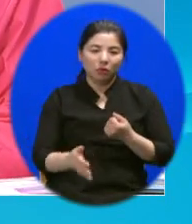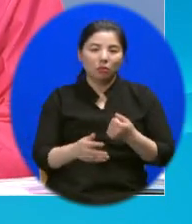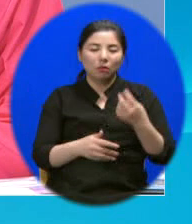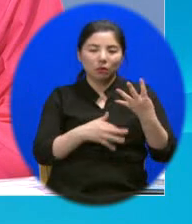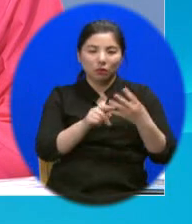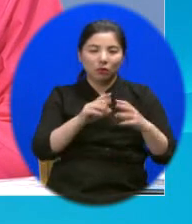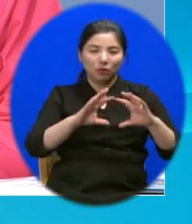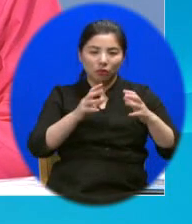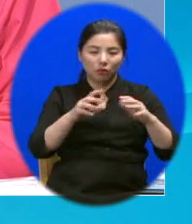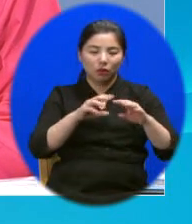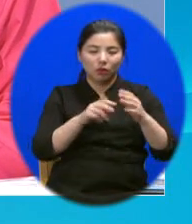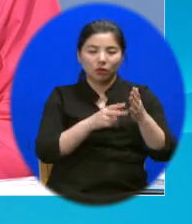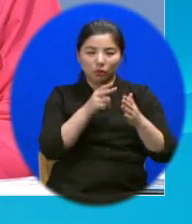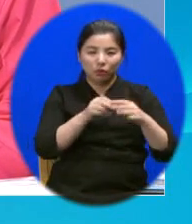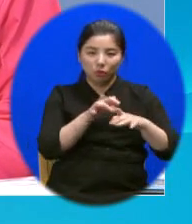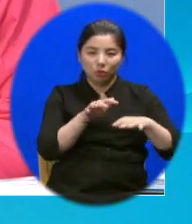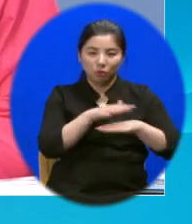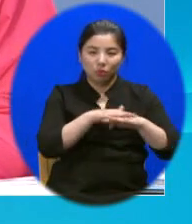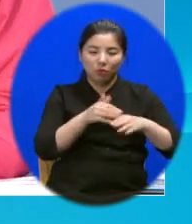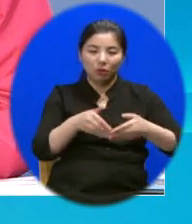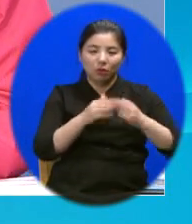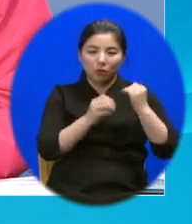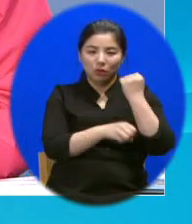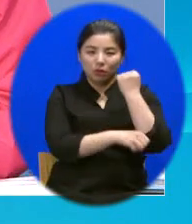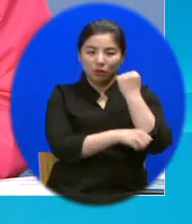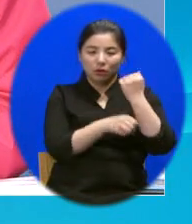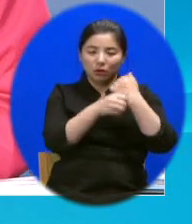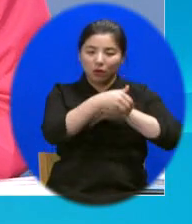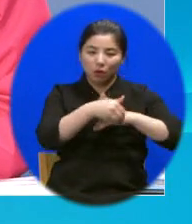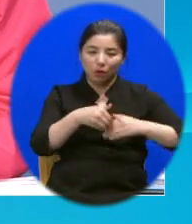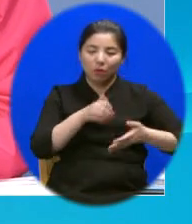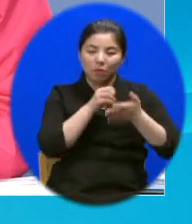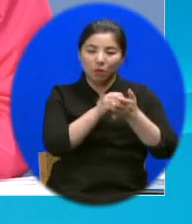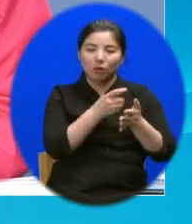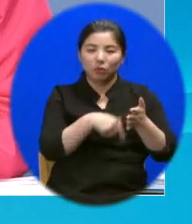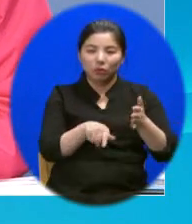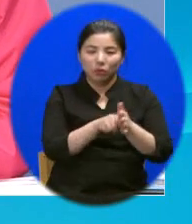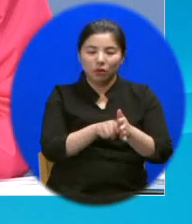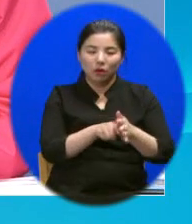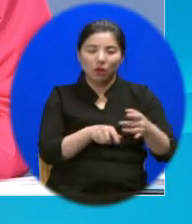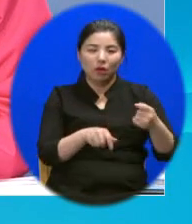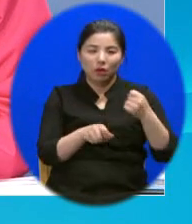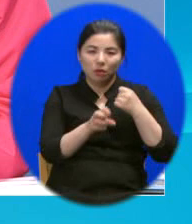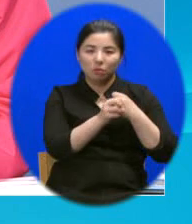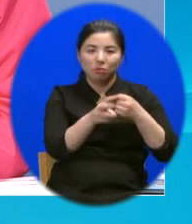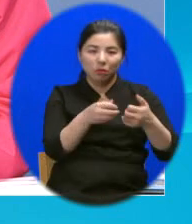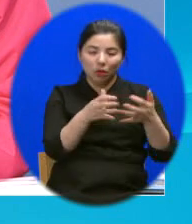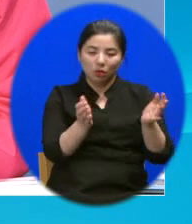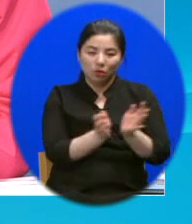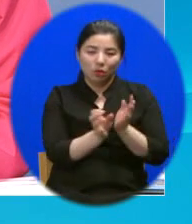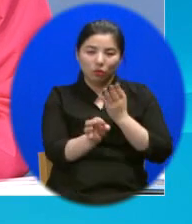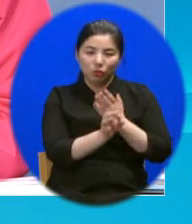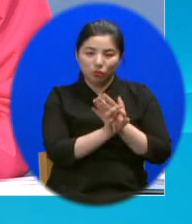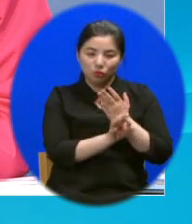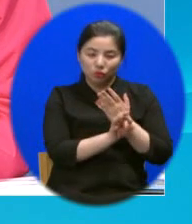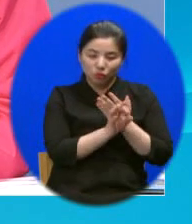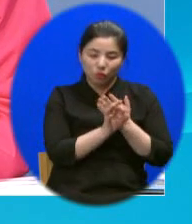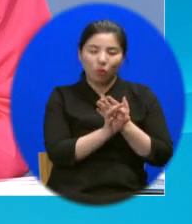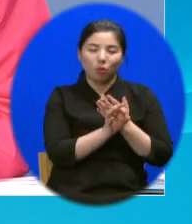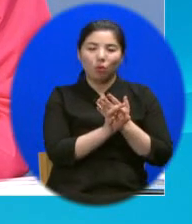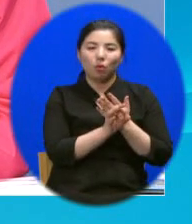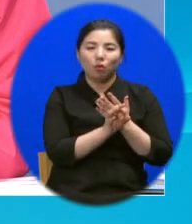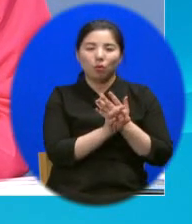4차 국가철도망 구축계획 에 반영을 위해서 이를 위해서도 힘있는 여당 후보가 아